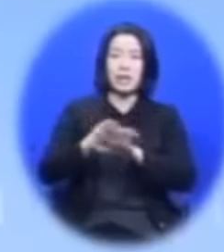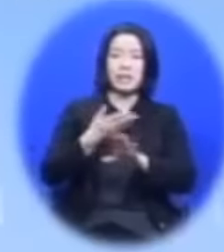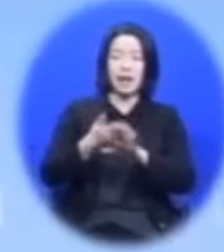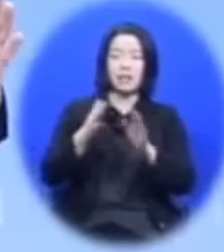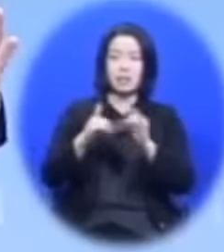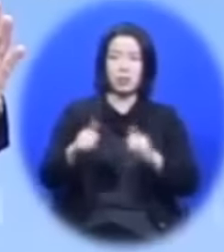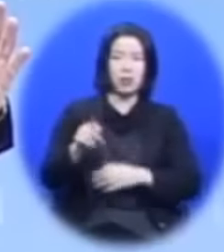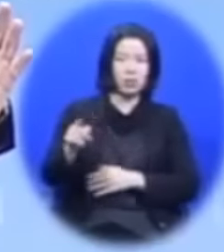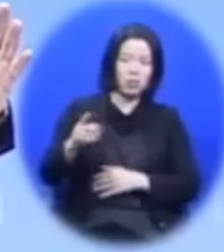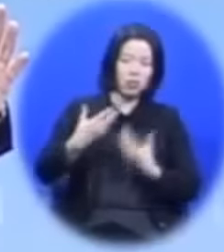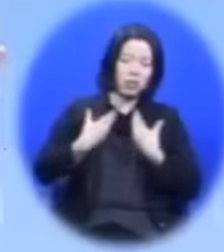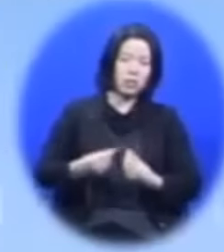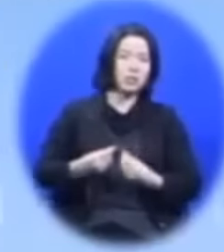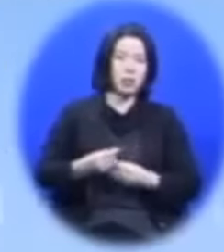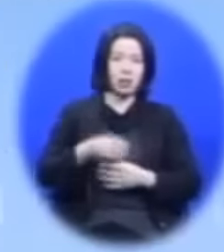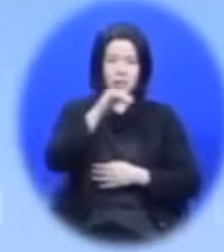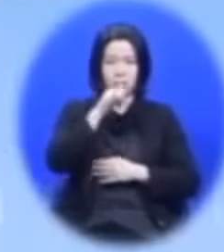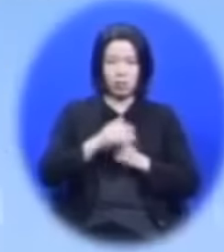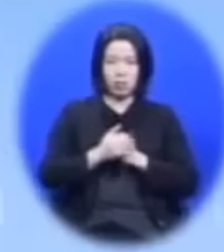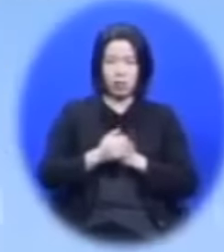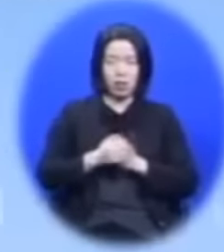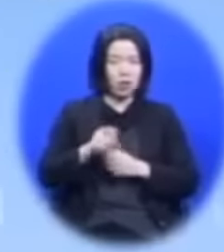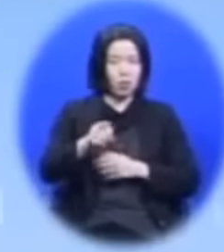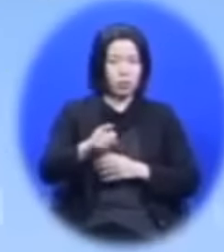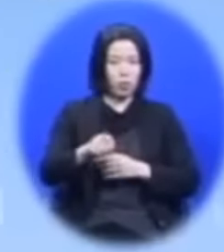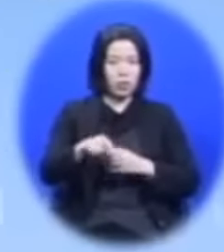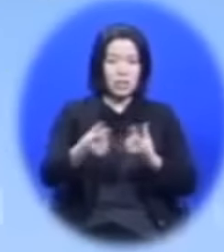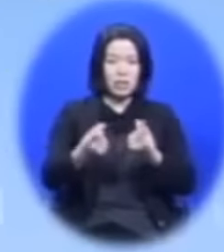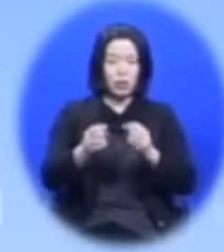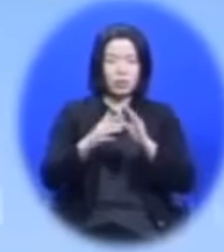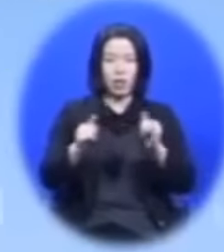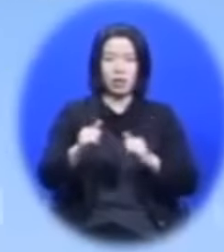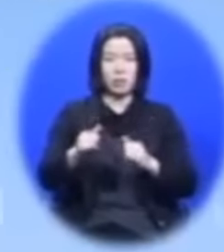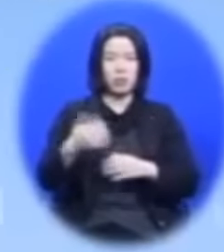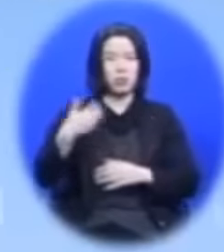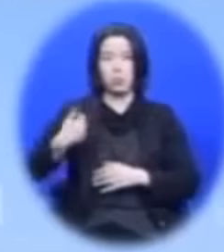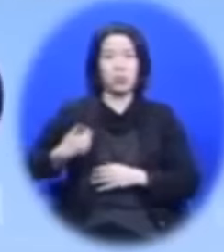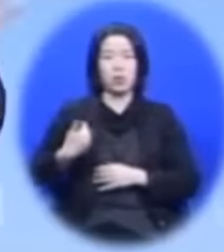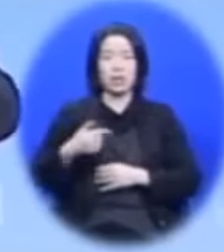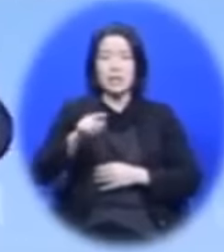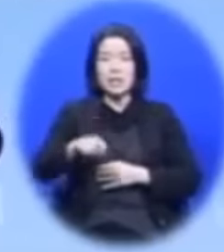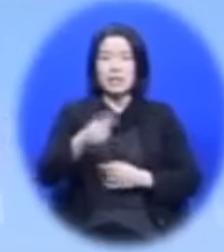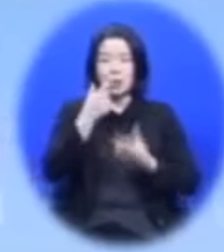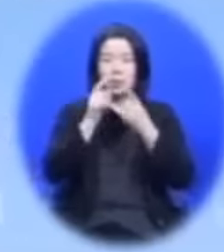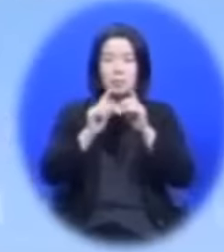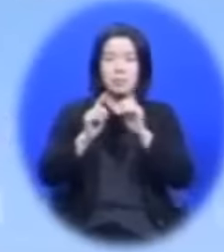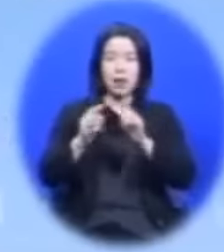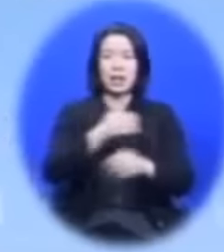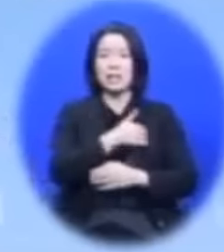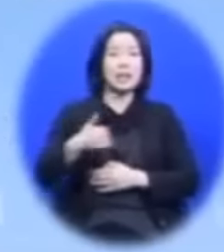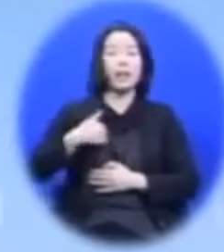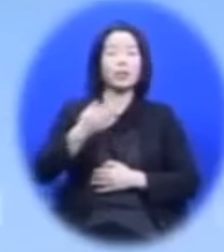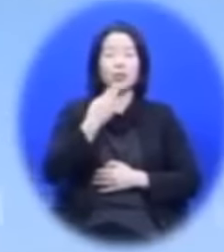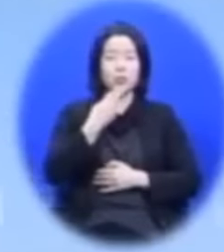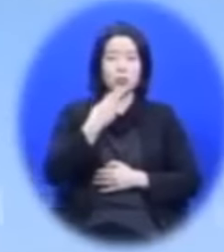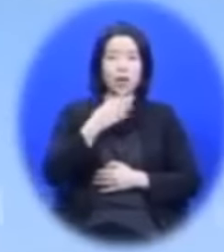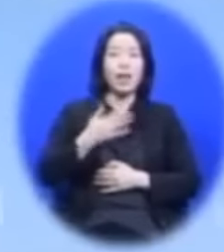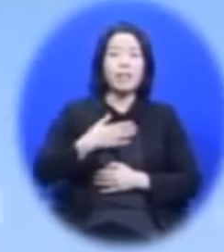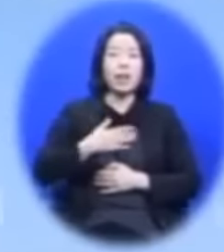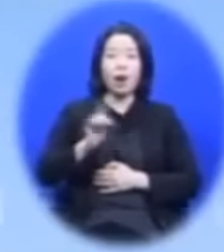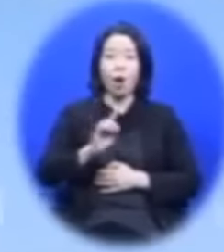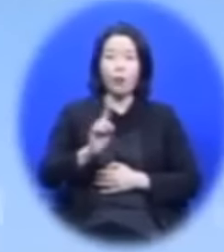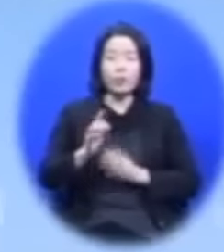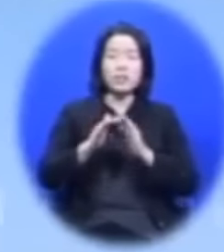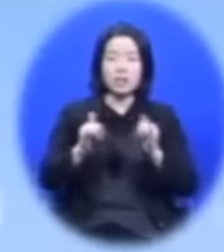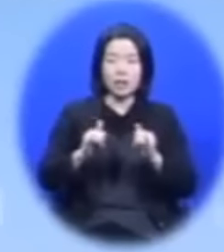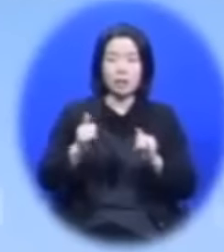나 너 실망했어, 너 아 이런 사람인 줄 몰랐어 이런 말할 자격도 없어요. 자기가 어떤 사람인지